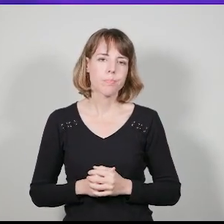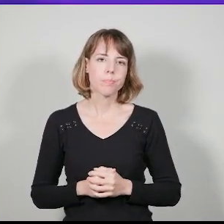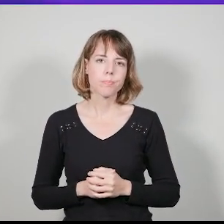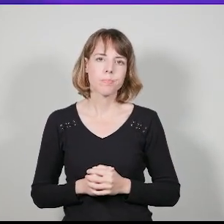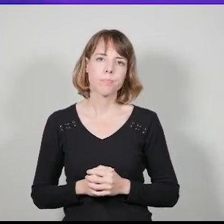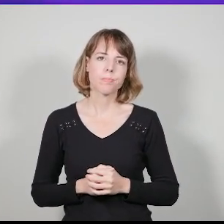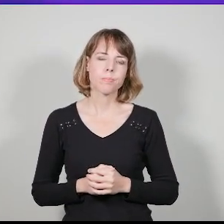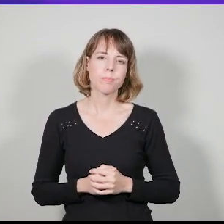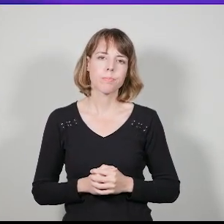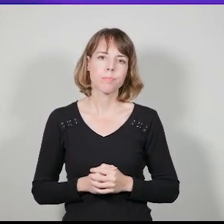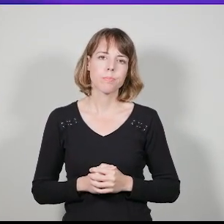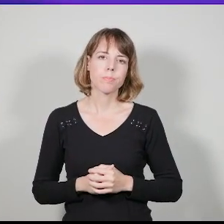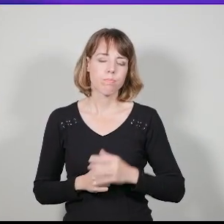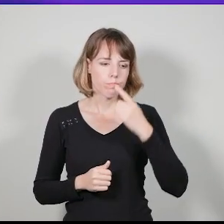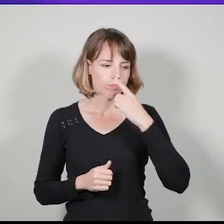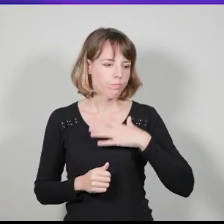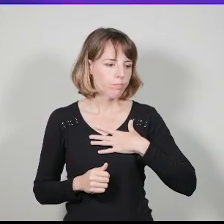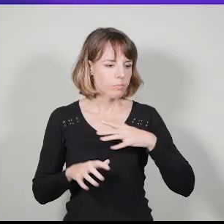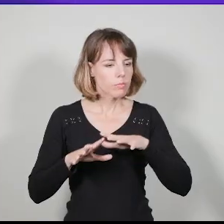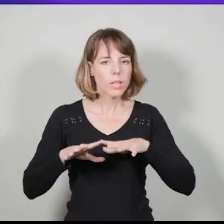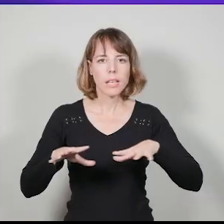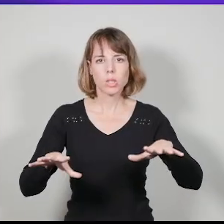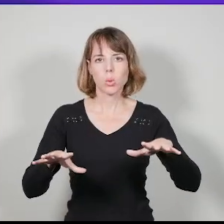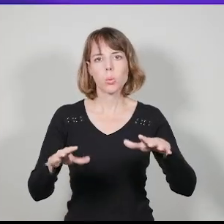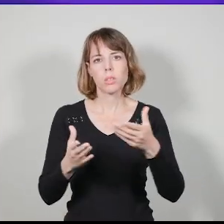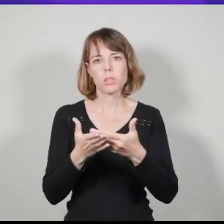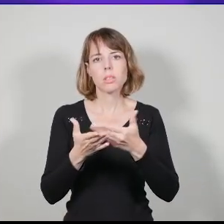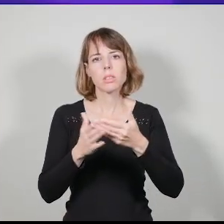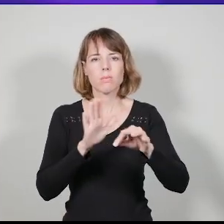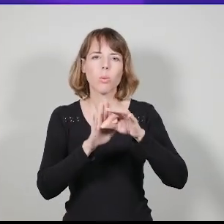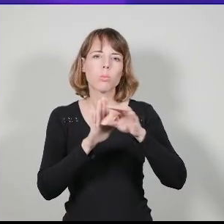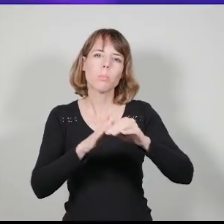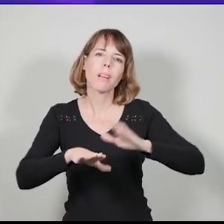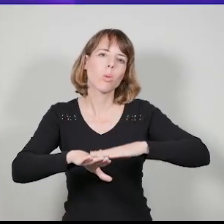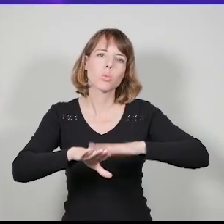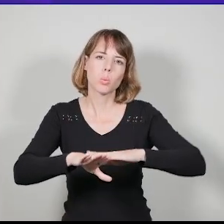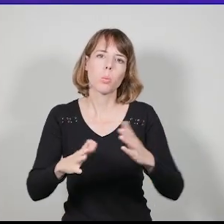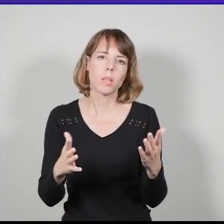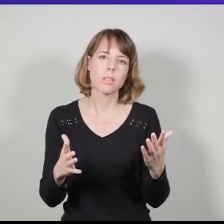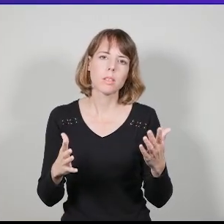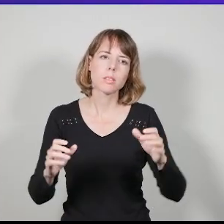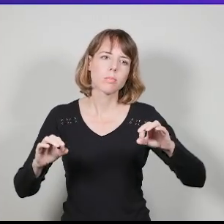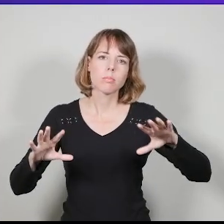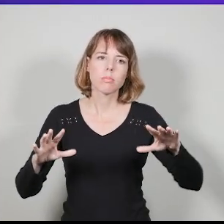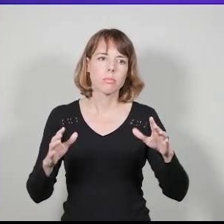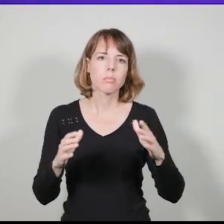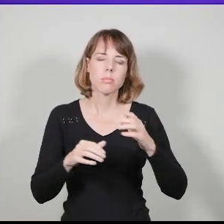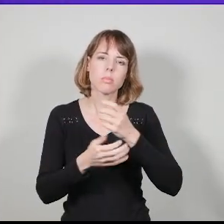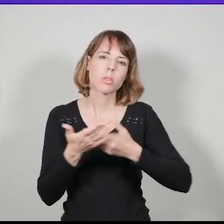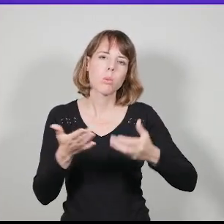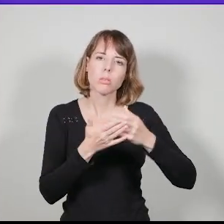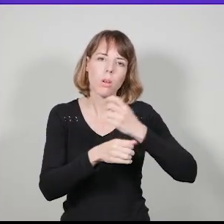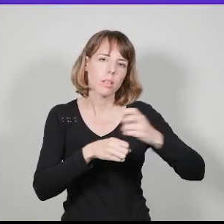Donc moi, je considère que ce réseau, il a aussi une fonction de prévention des situations à risque.